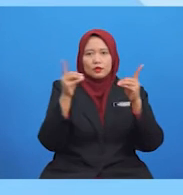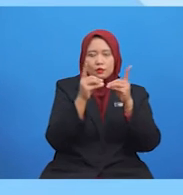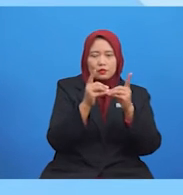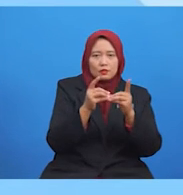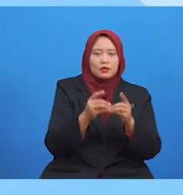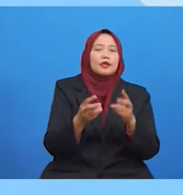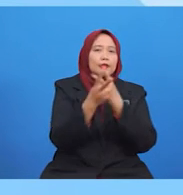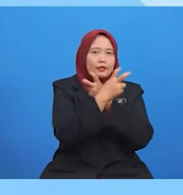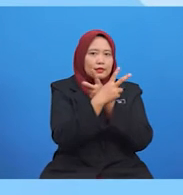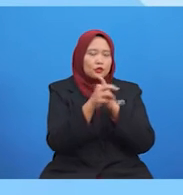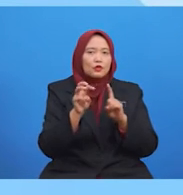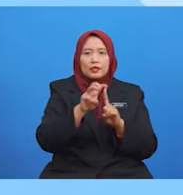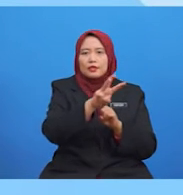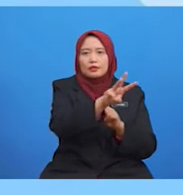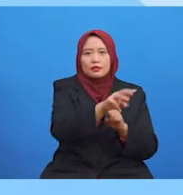kreatifan. Kedua,